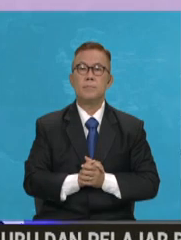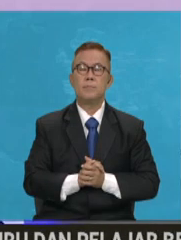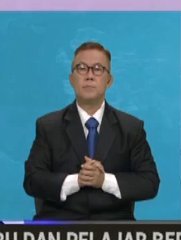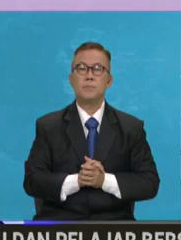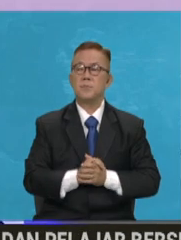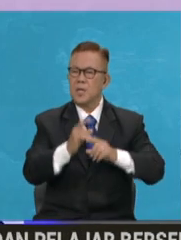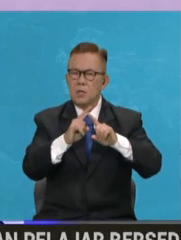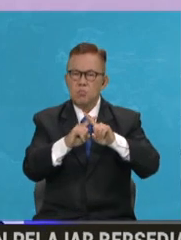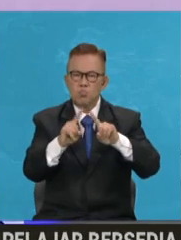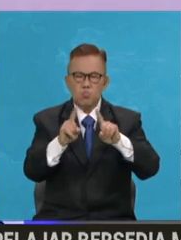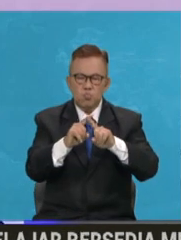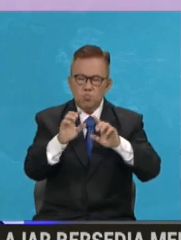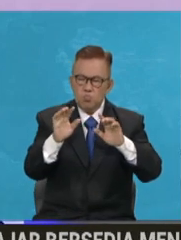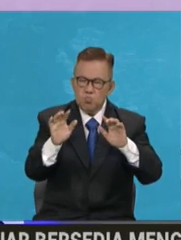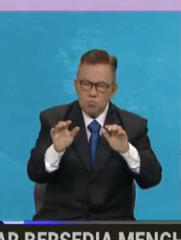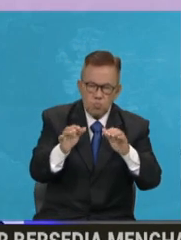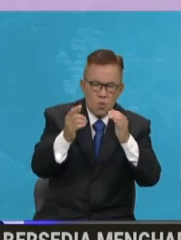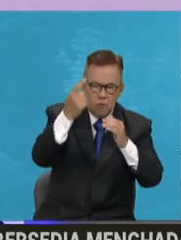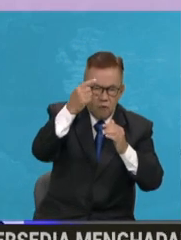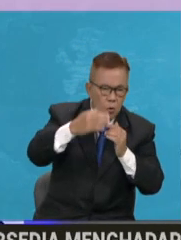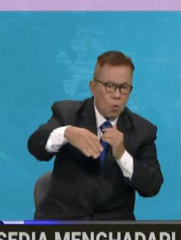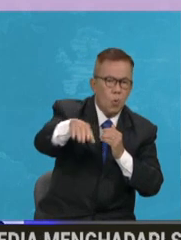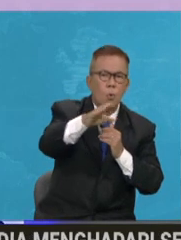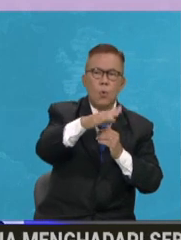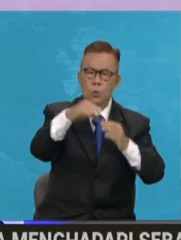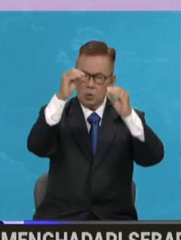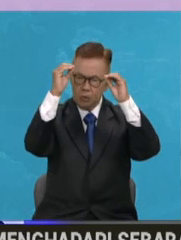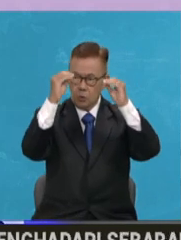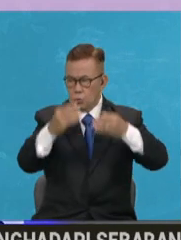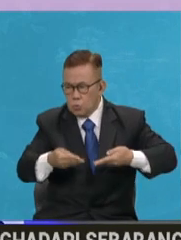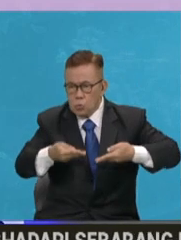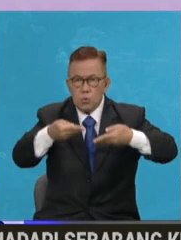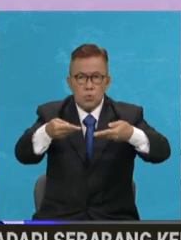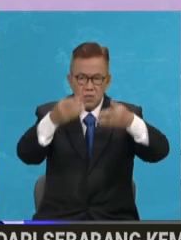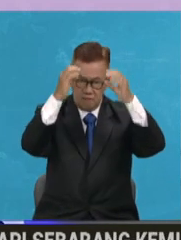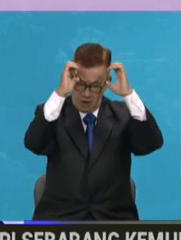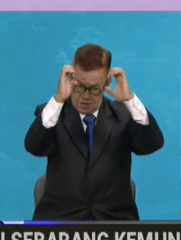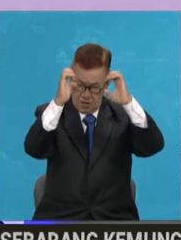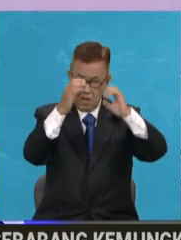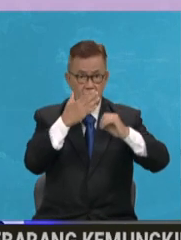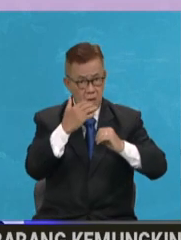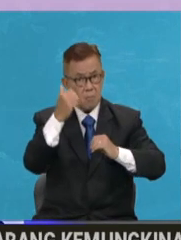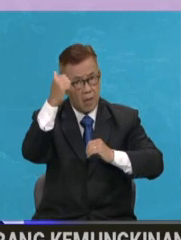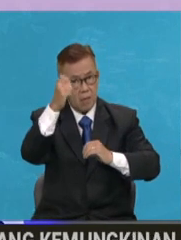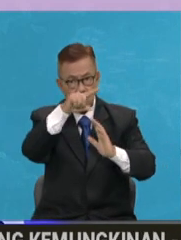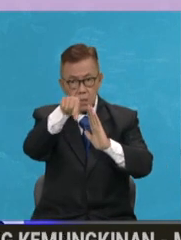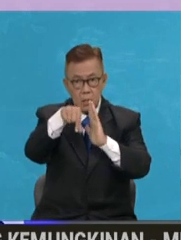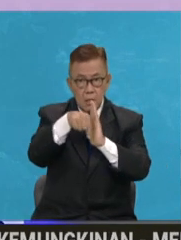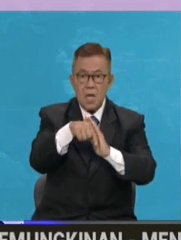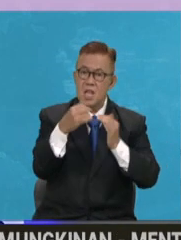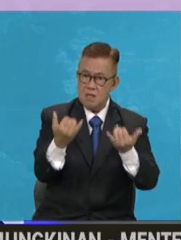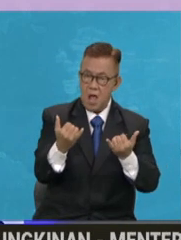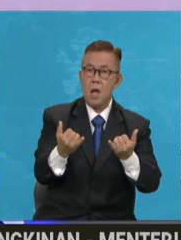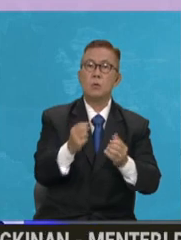beberapa cabanan perlu dihadapi oleh para guru untuk memberikan pendidikan yang berkesan dan berkualiti dalam era